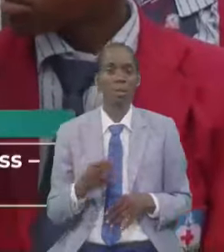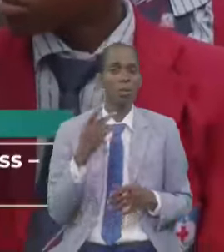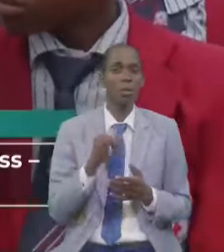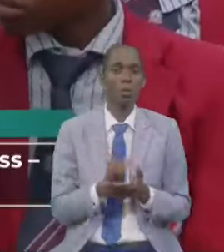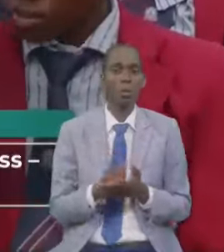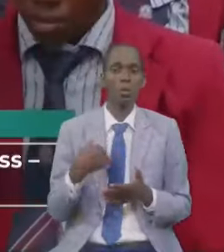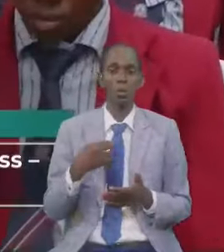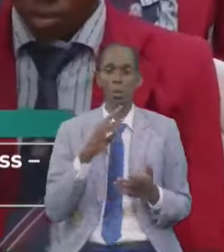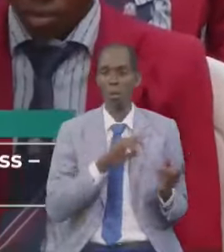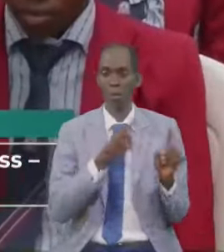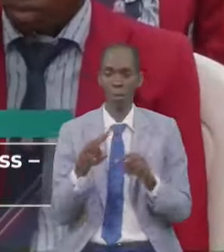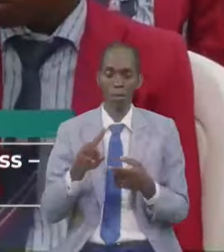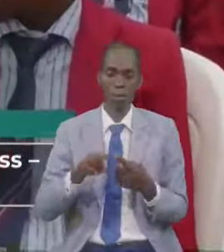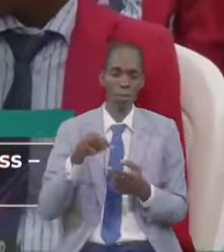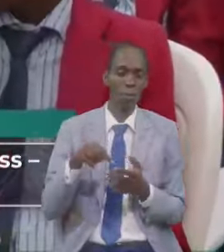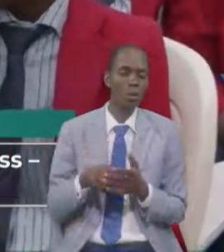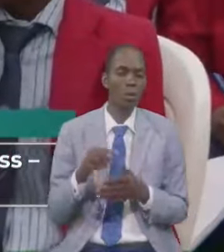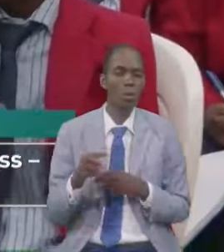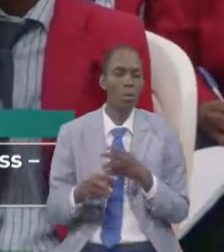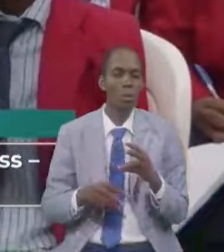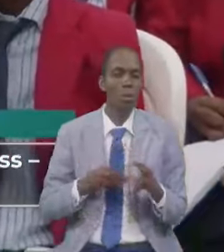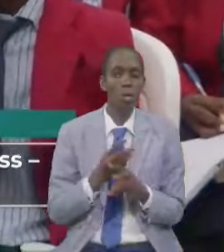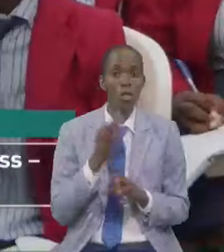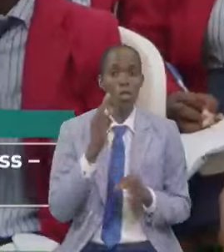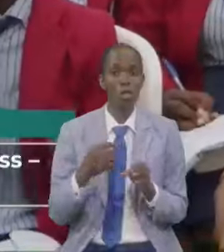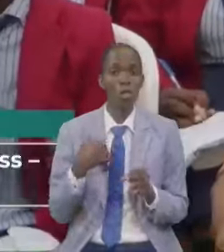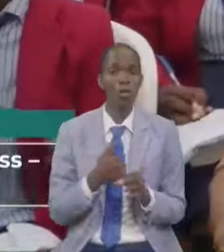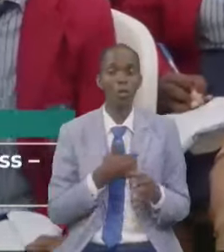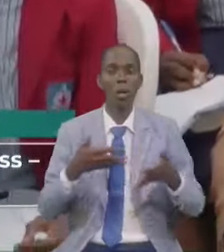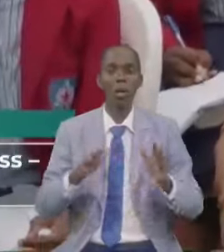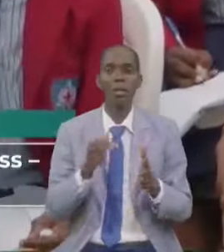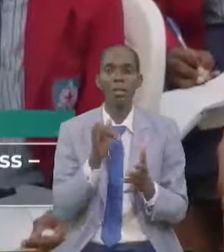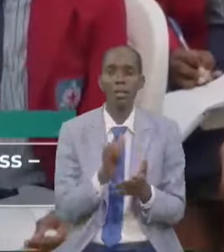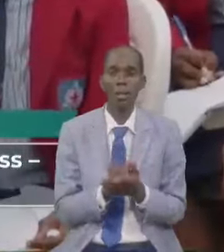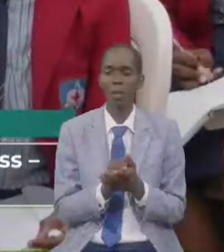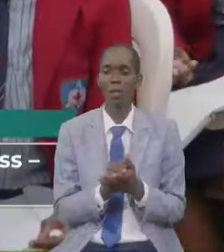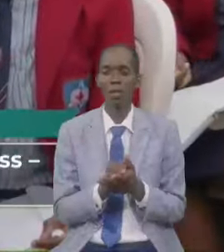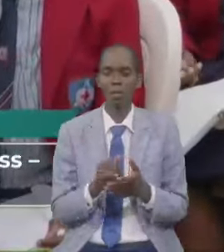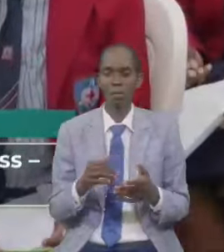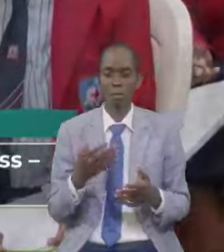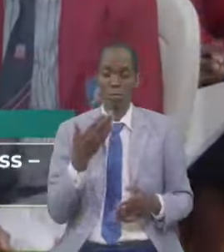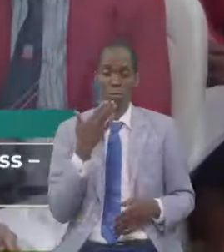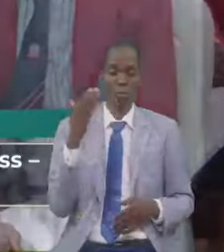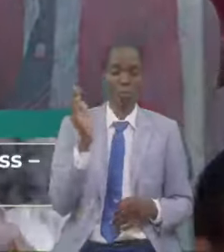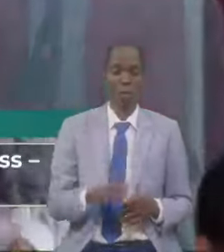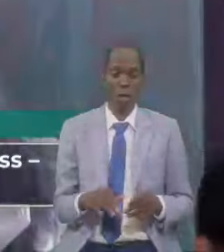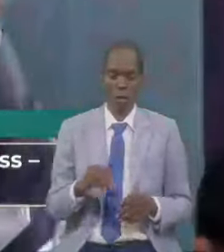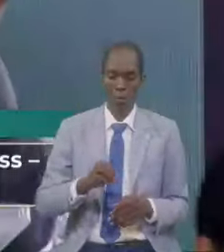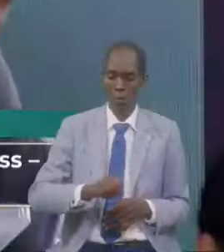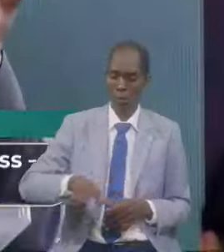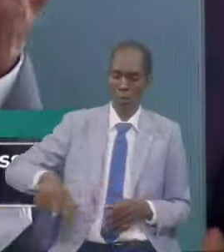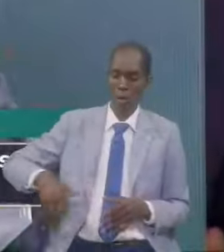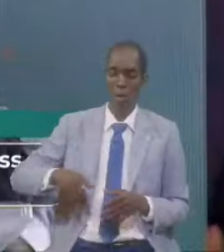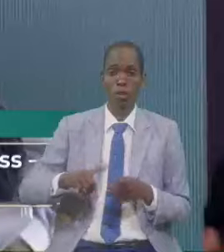యోచనలు ఈ లోకములోకి తీసుకొస్తారు. If we allow that wild plants to grow. వారు అటువంటి క్రూరమైన తలంపులను ఎదగనిస్తారు. It